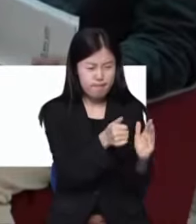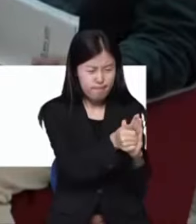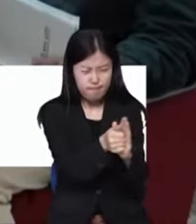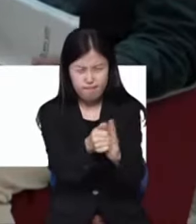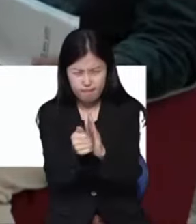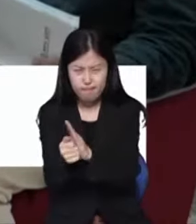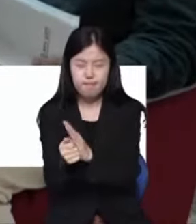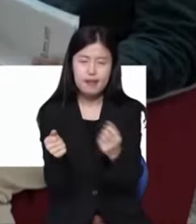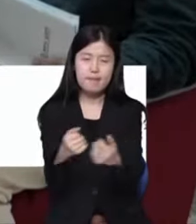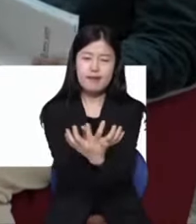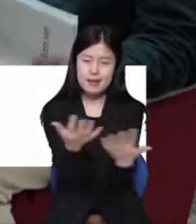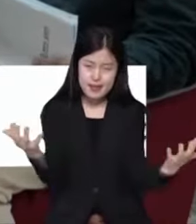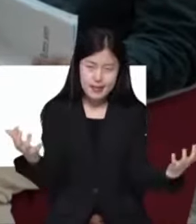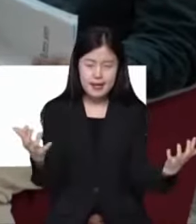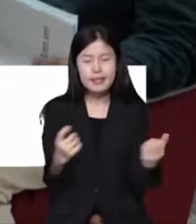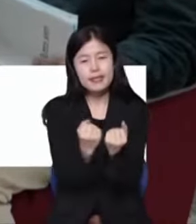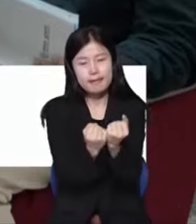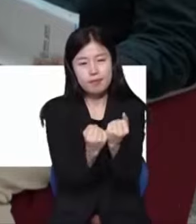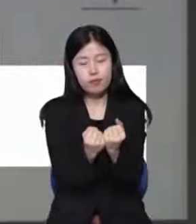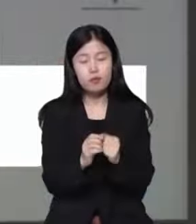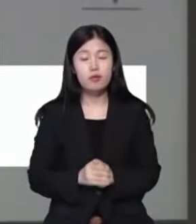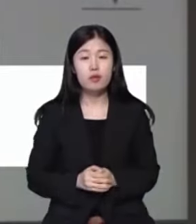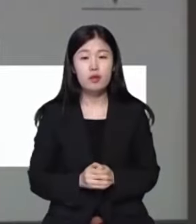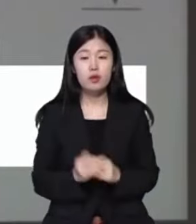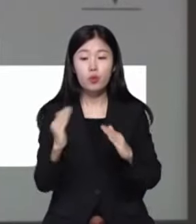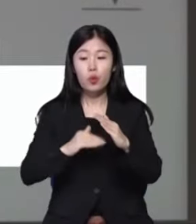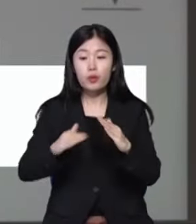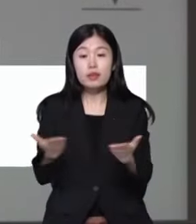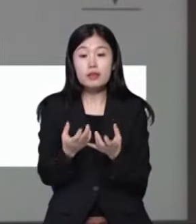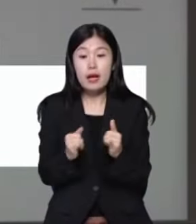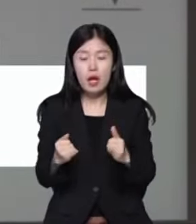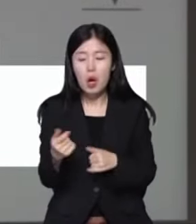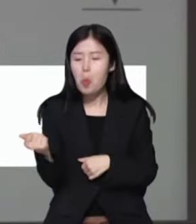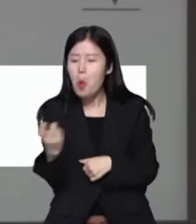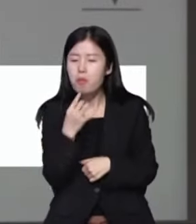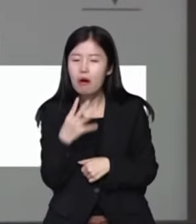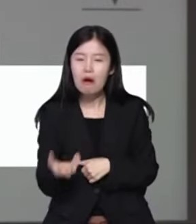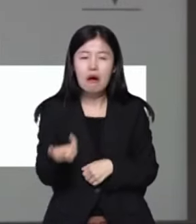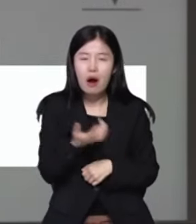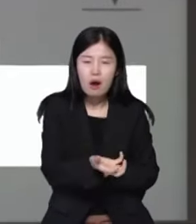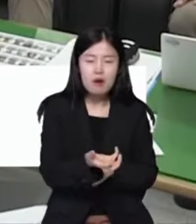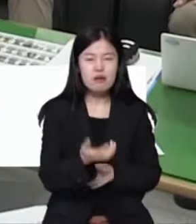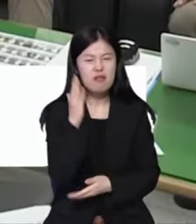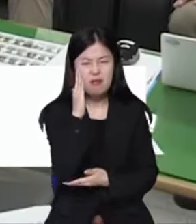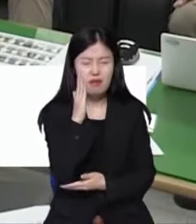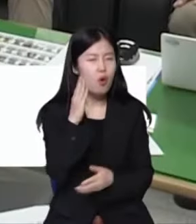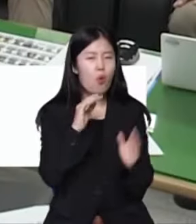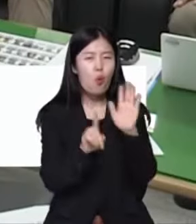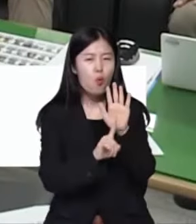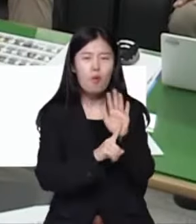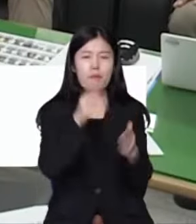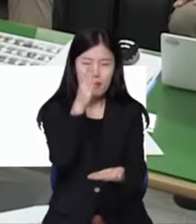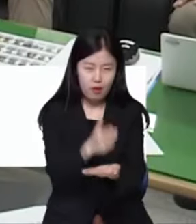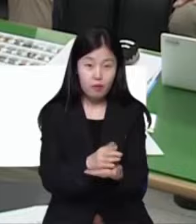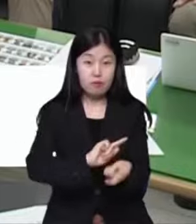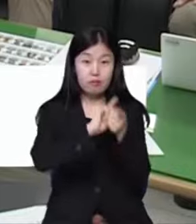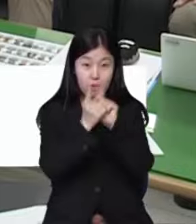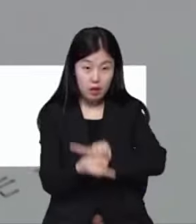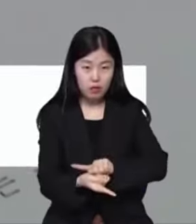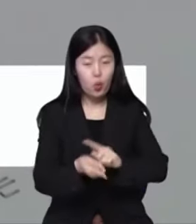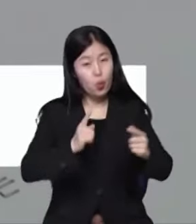구상입니다. 소수의 공무원들이 가서 진행했던 홍보 캠페인보다는 토론회와 간담회 등을 통한 전방위적인